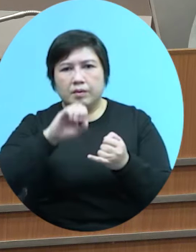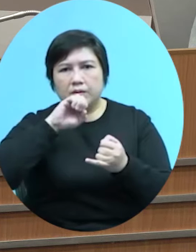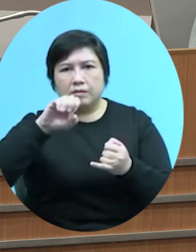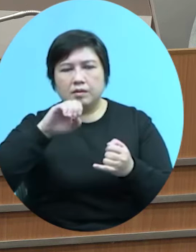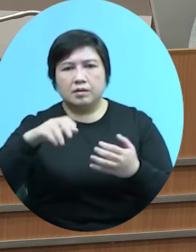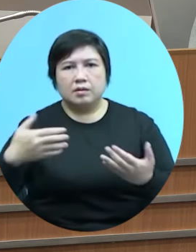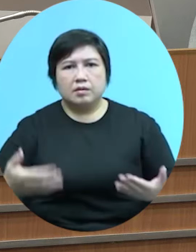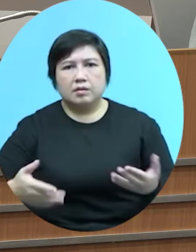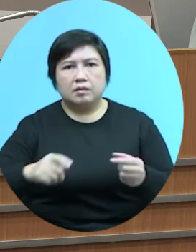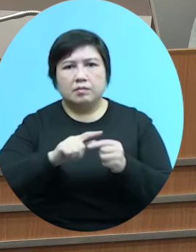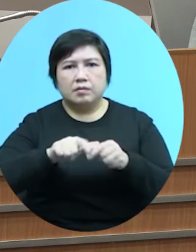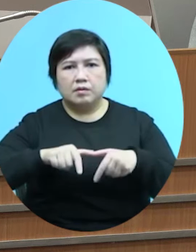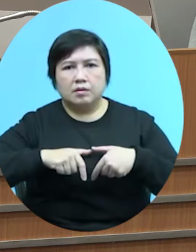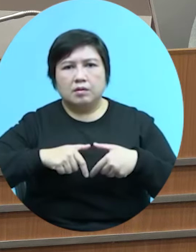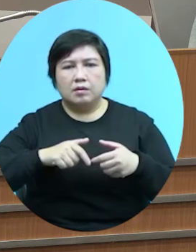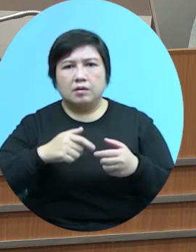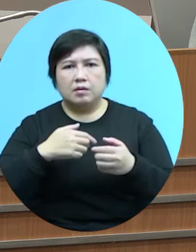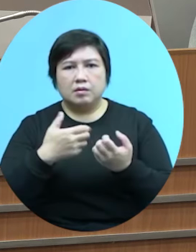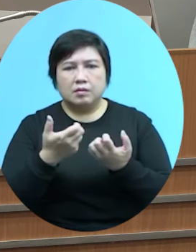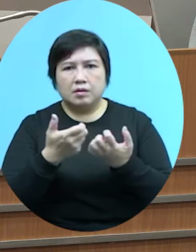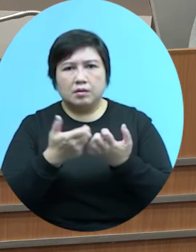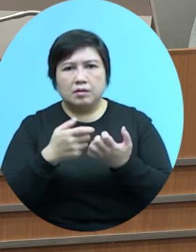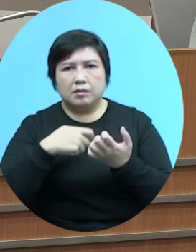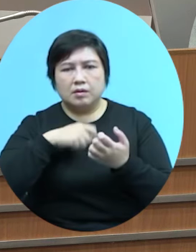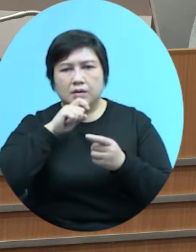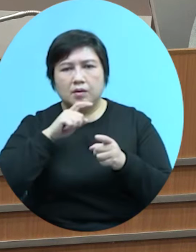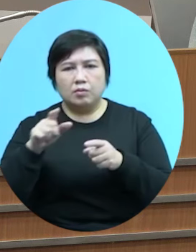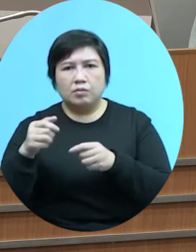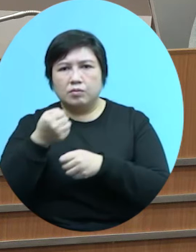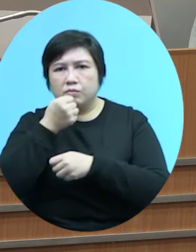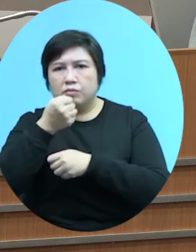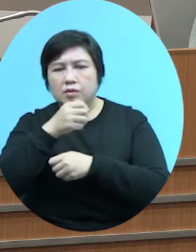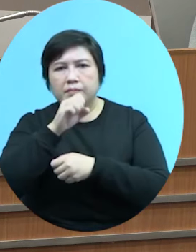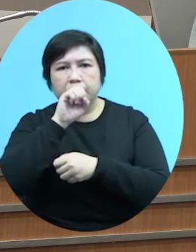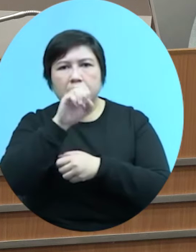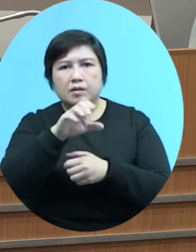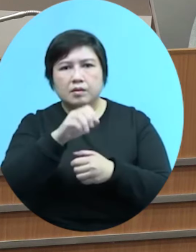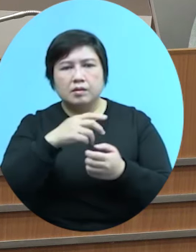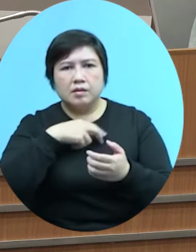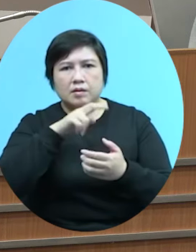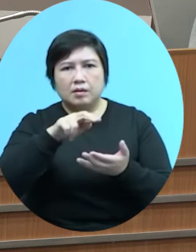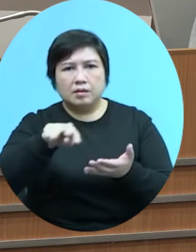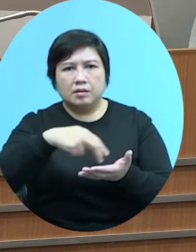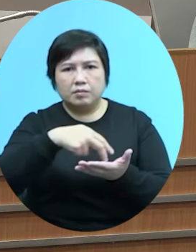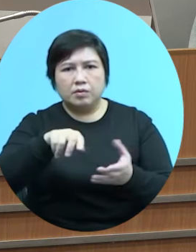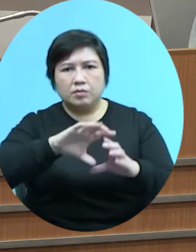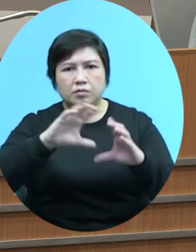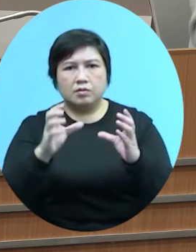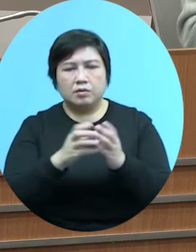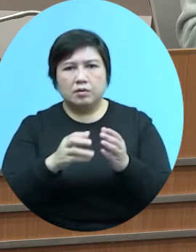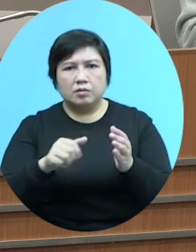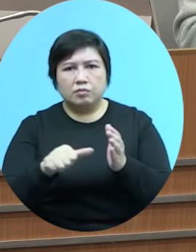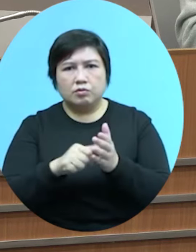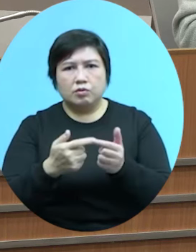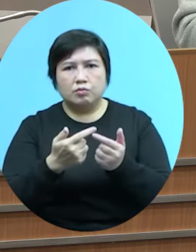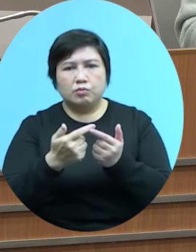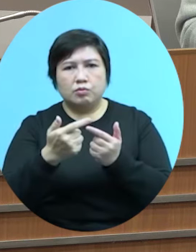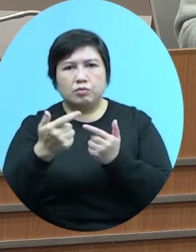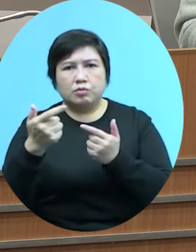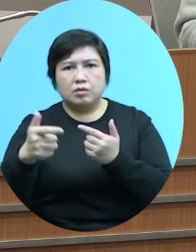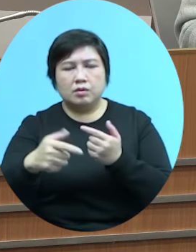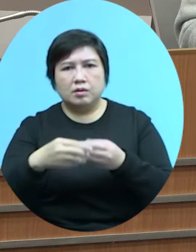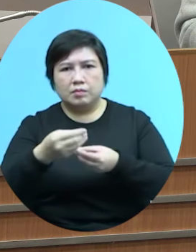現在你們中心估算我們應該有行家有問過現在你們看到這個跳舞群組究竟最遠是去到第